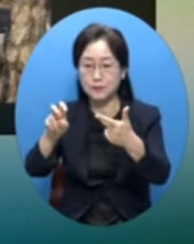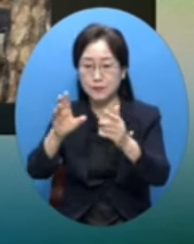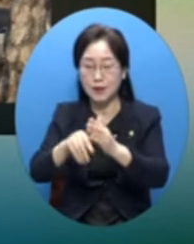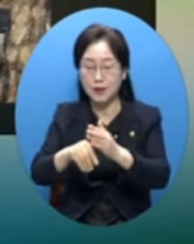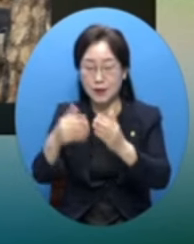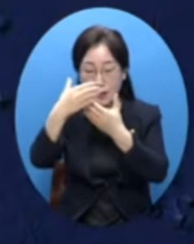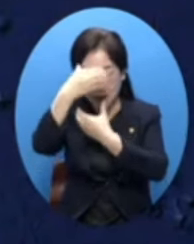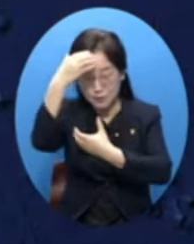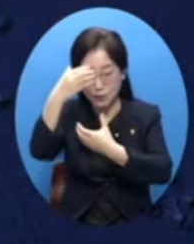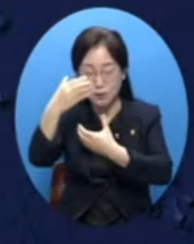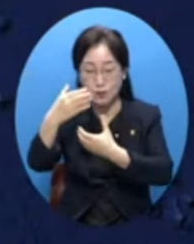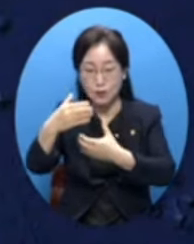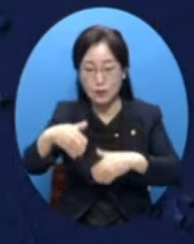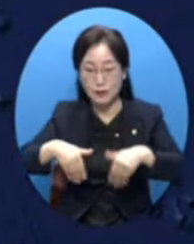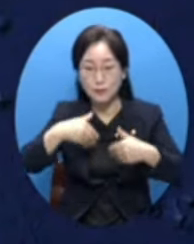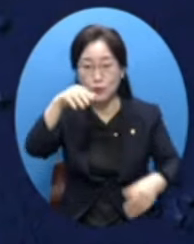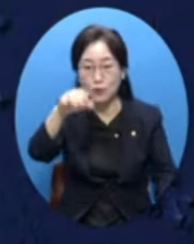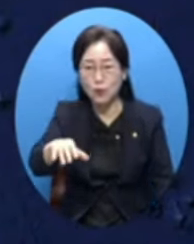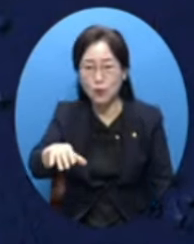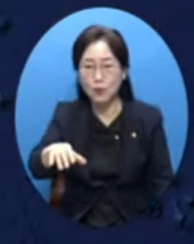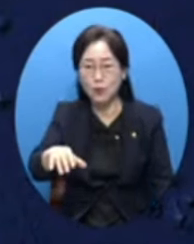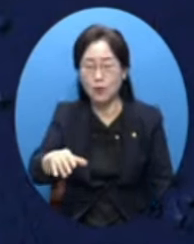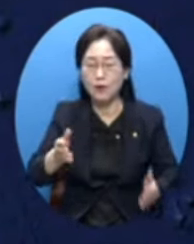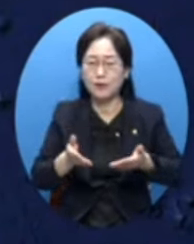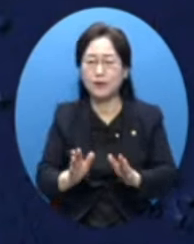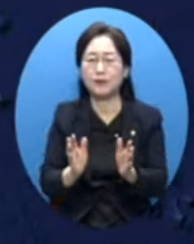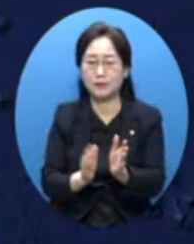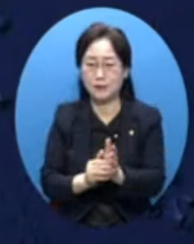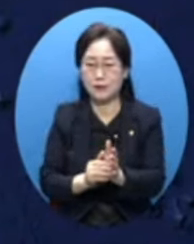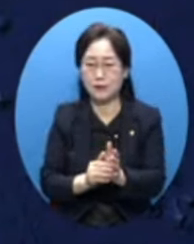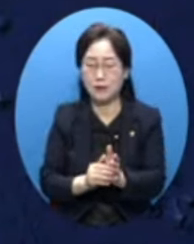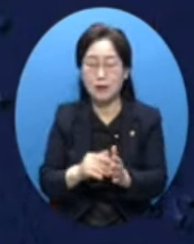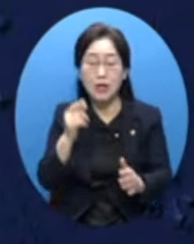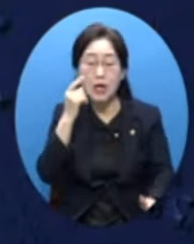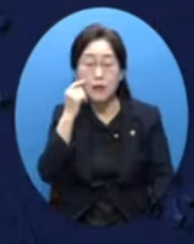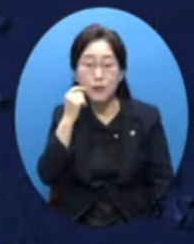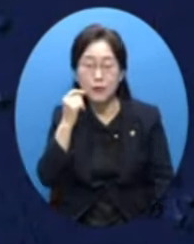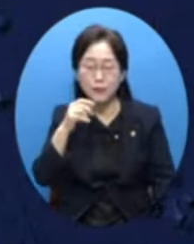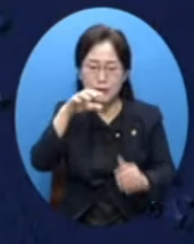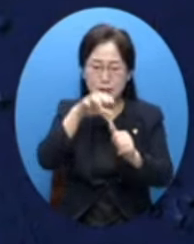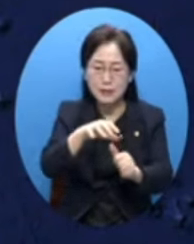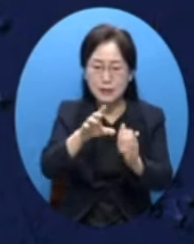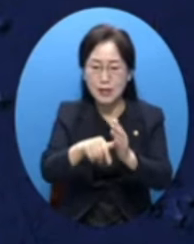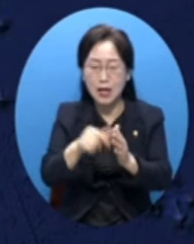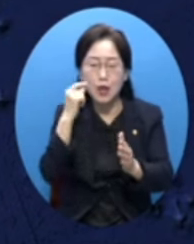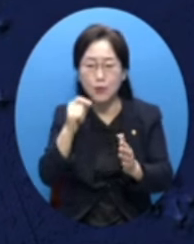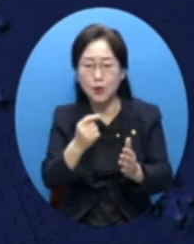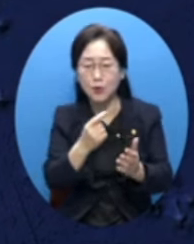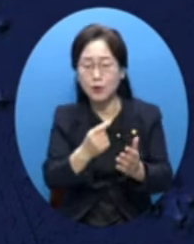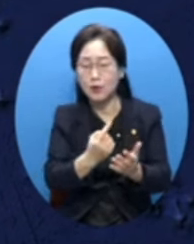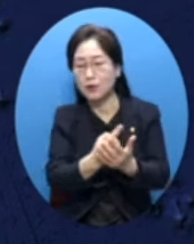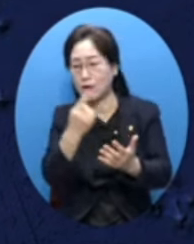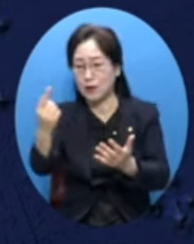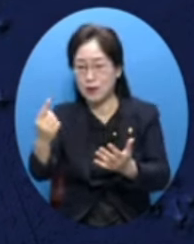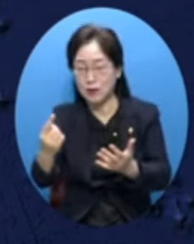함경남도 고원에서 태어납니다. 그런데 일제시대 때 일본으로 건너가서 히로시마에서